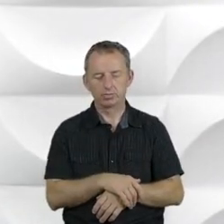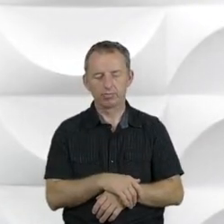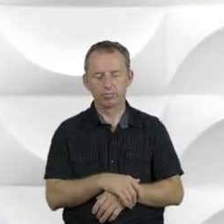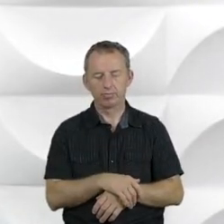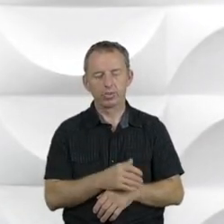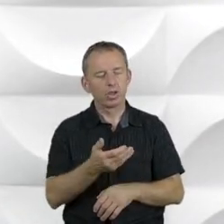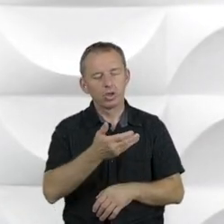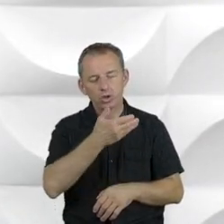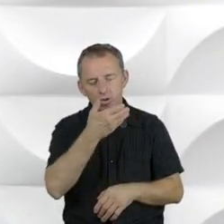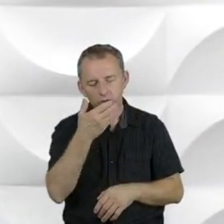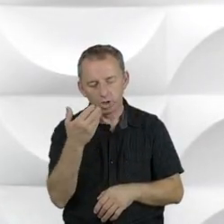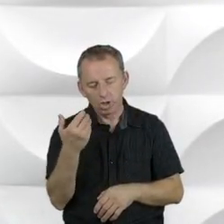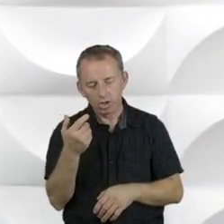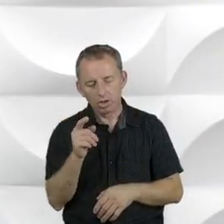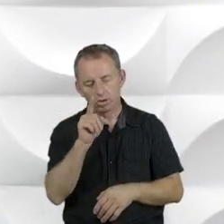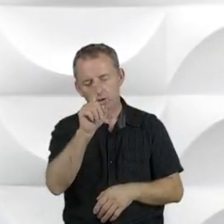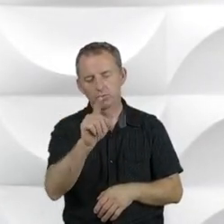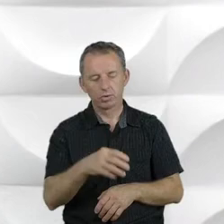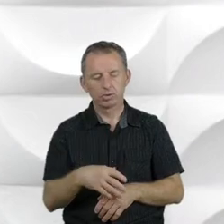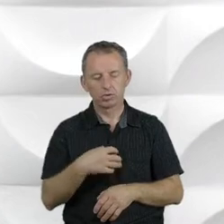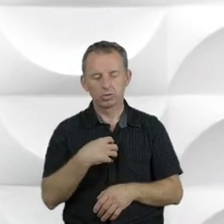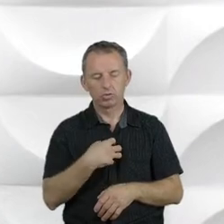Że nie masz swoich humorów,